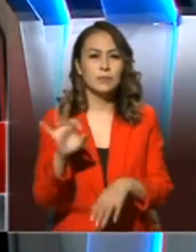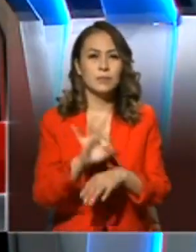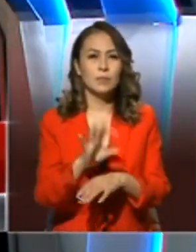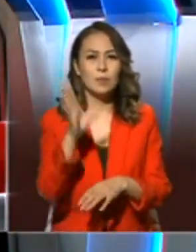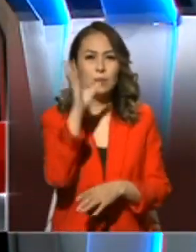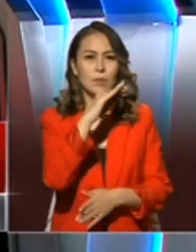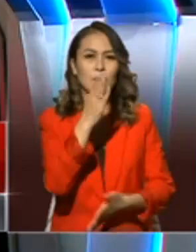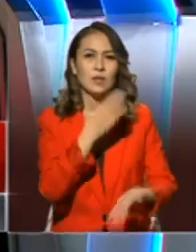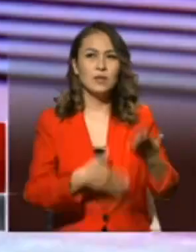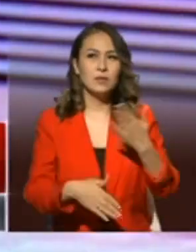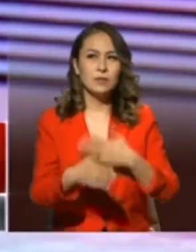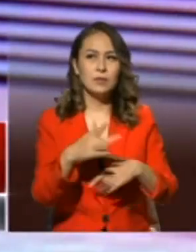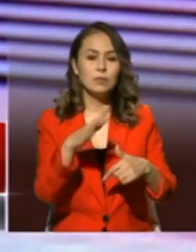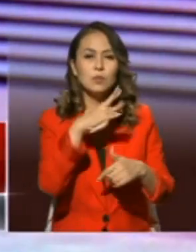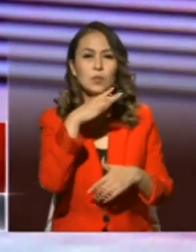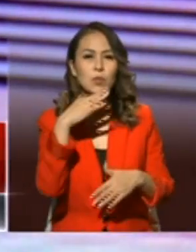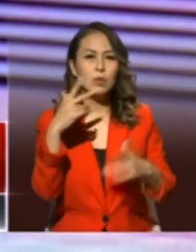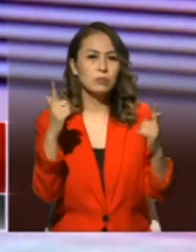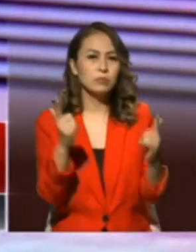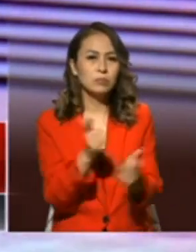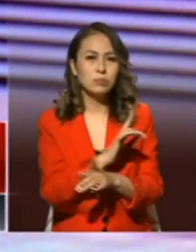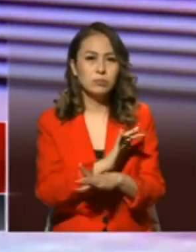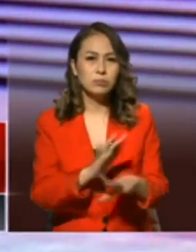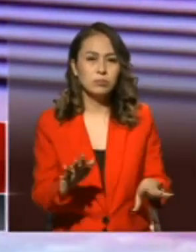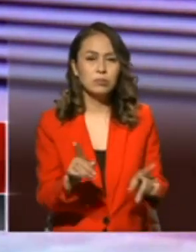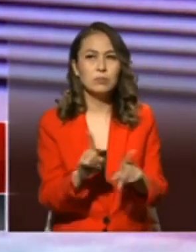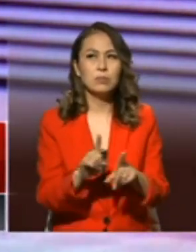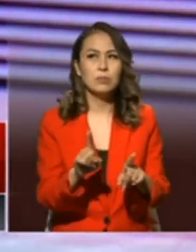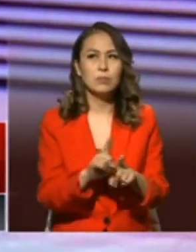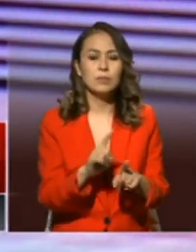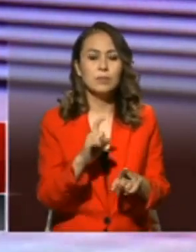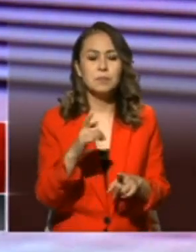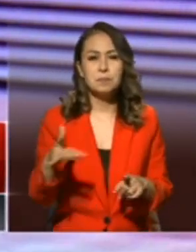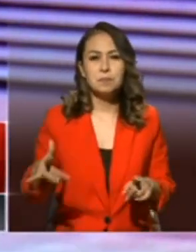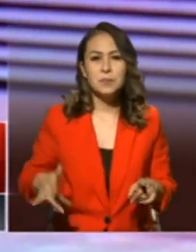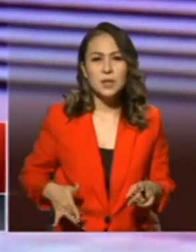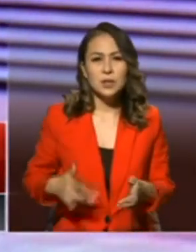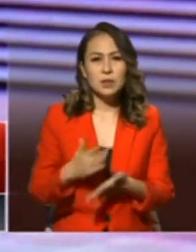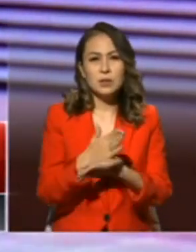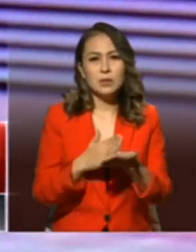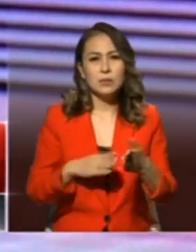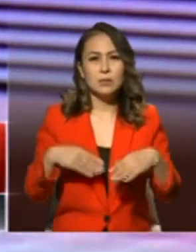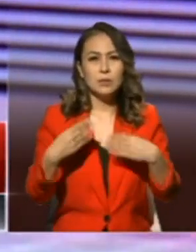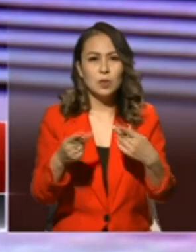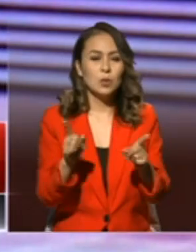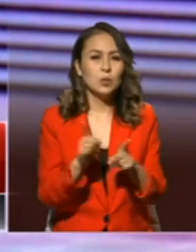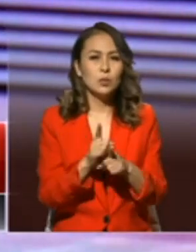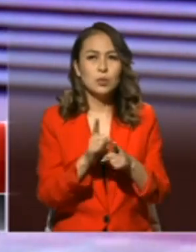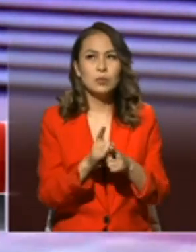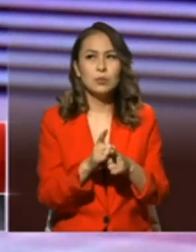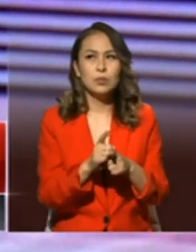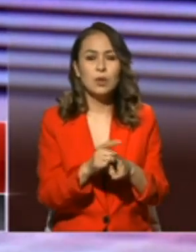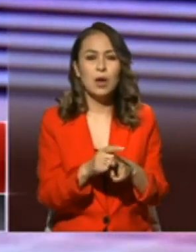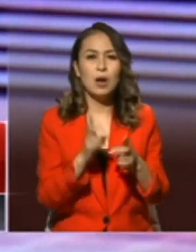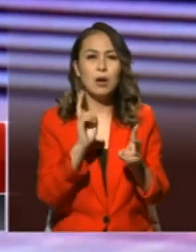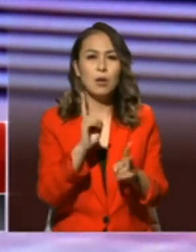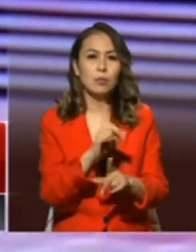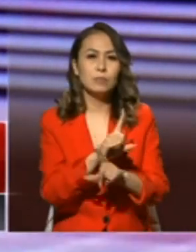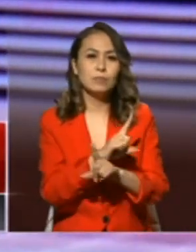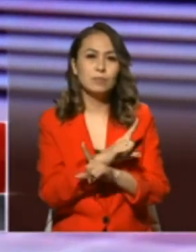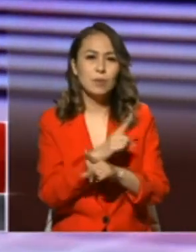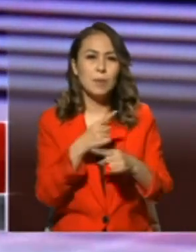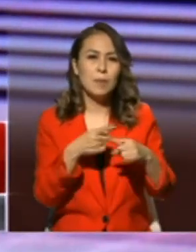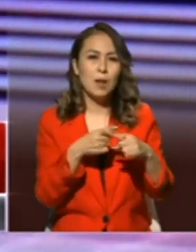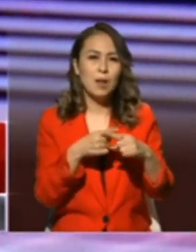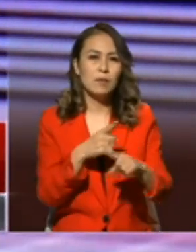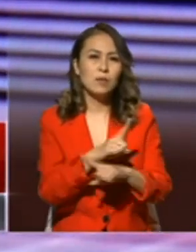қалады ғой. Оған көп адам келісе бермейді. Бауырын ол да бір қиындау. Ал мәйіттік тұрып ондай проблема жоқ жерде ол.